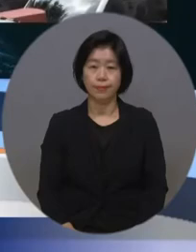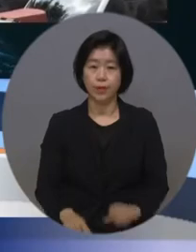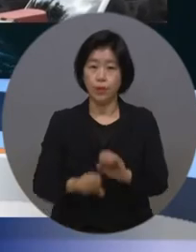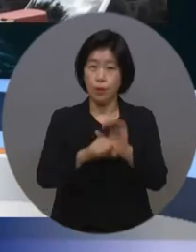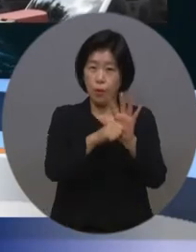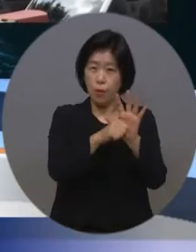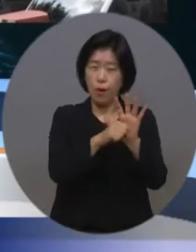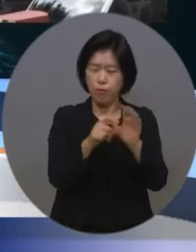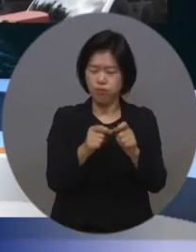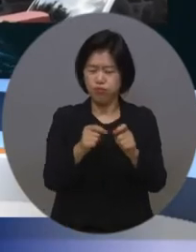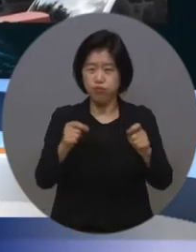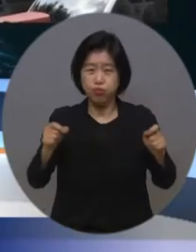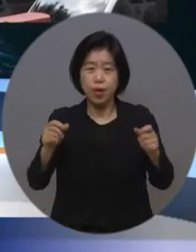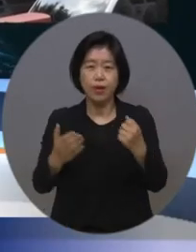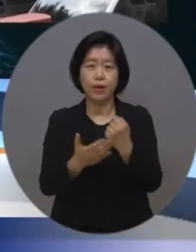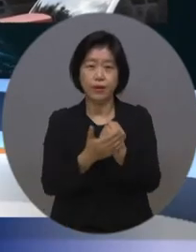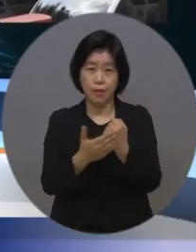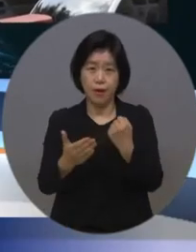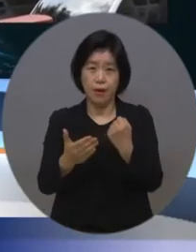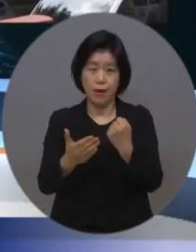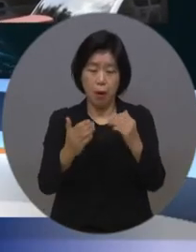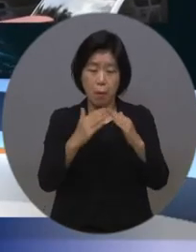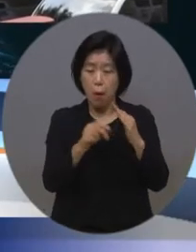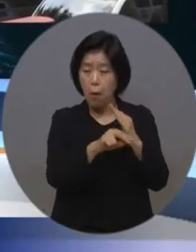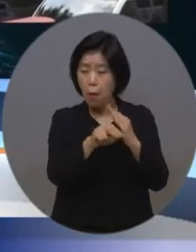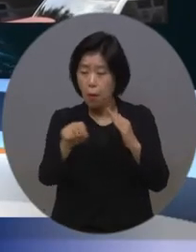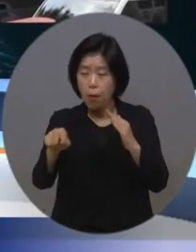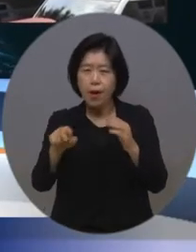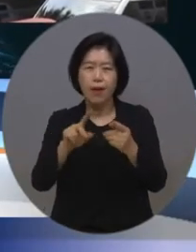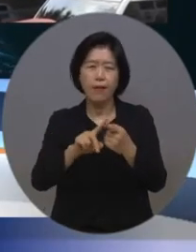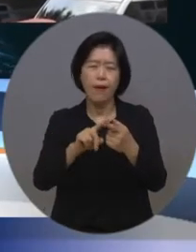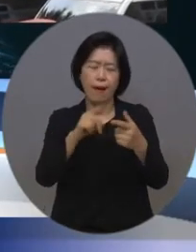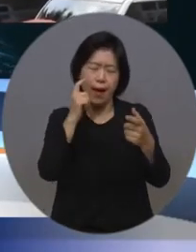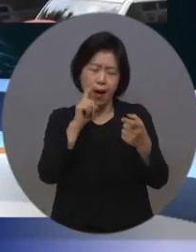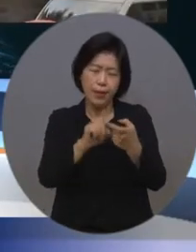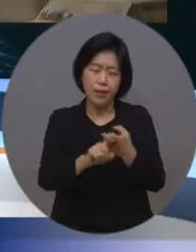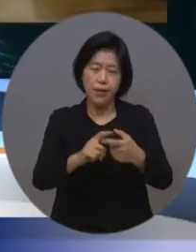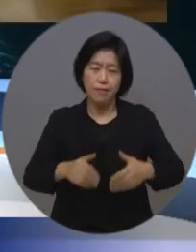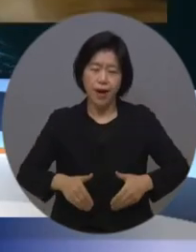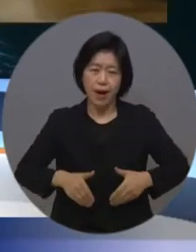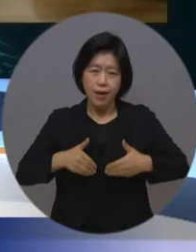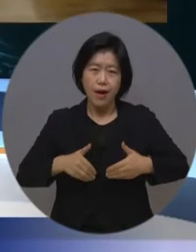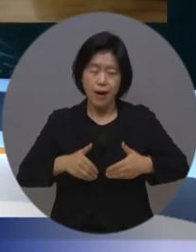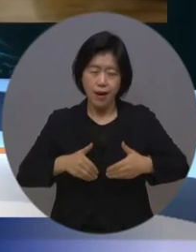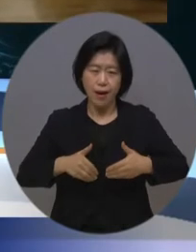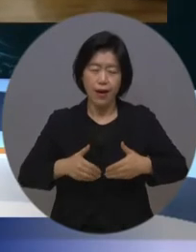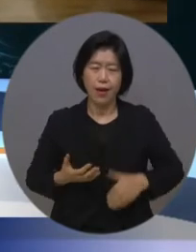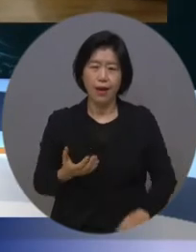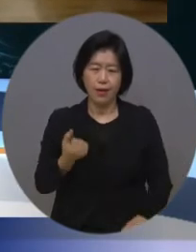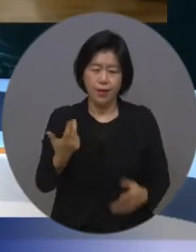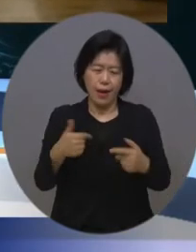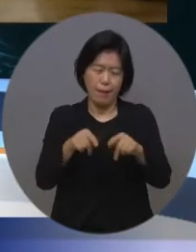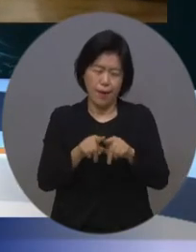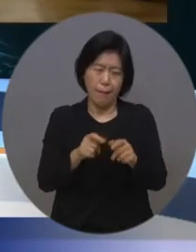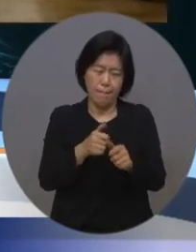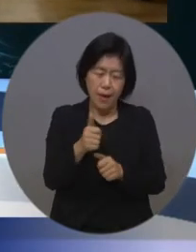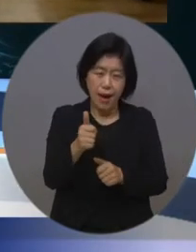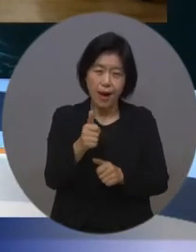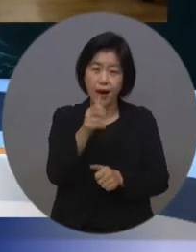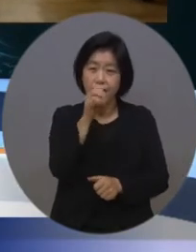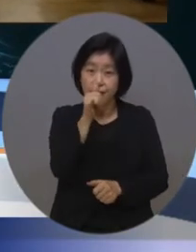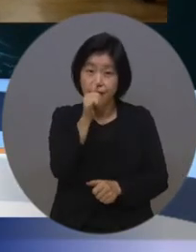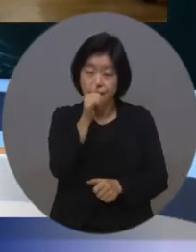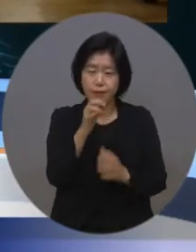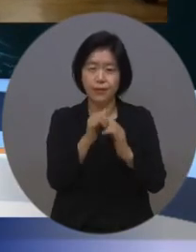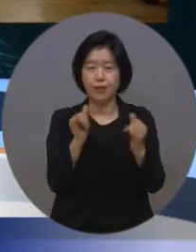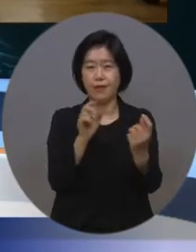코로나19의 장기화로 지친 요즘 주변에 대한 따뜻한 관심과 배려로 함께 극복해 나가는 이들이 있어 정우선